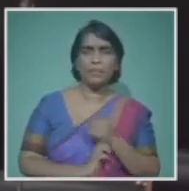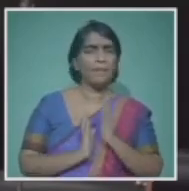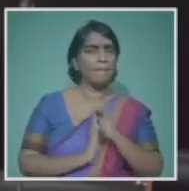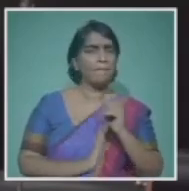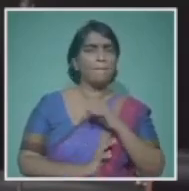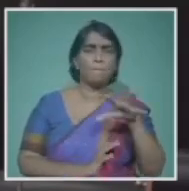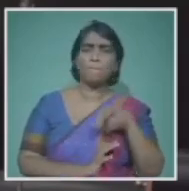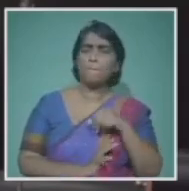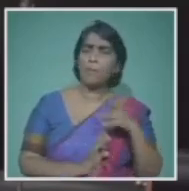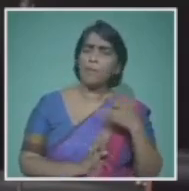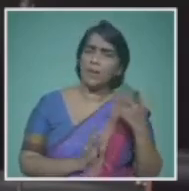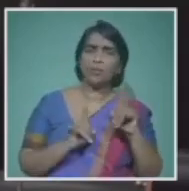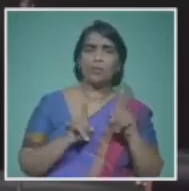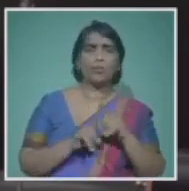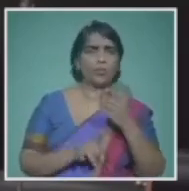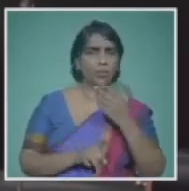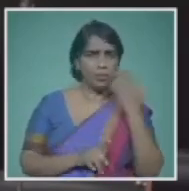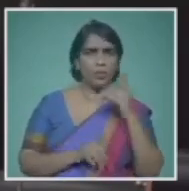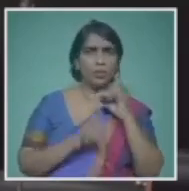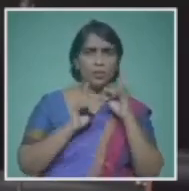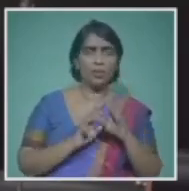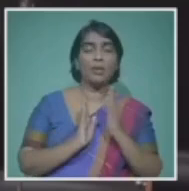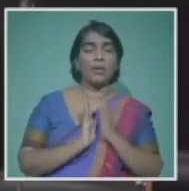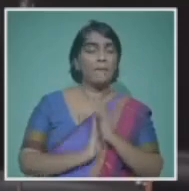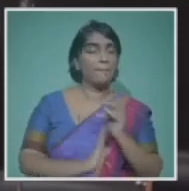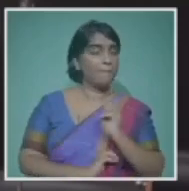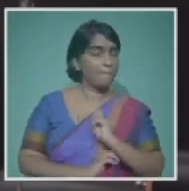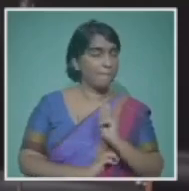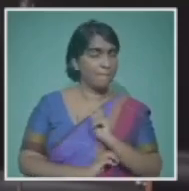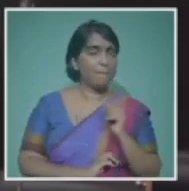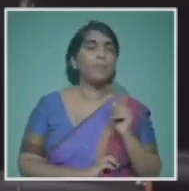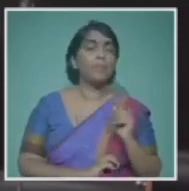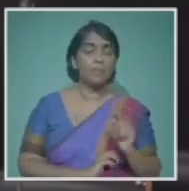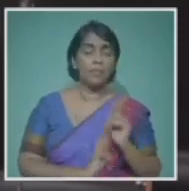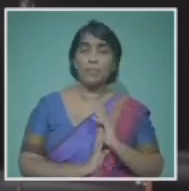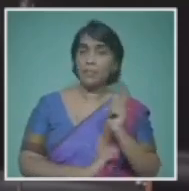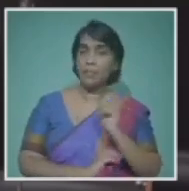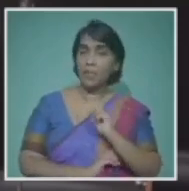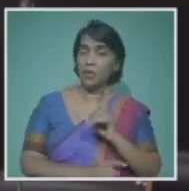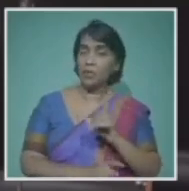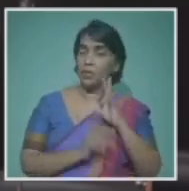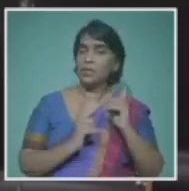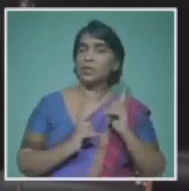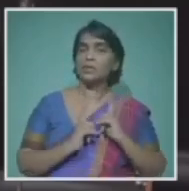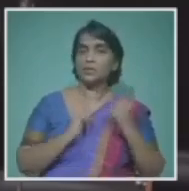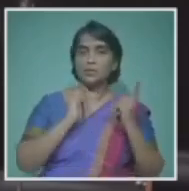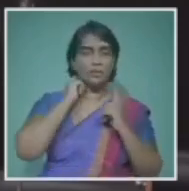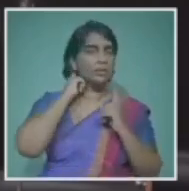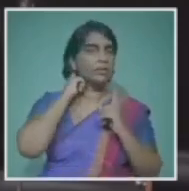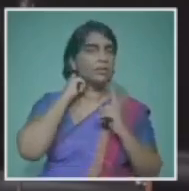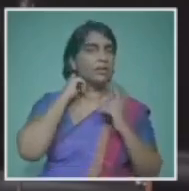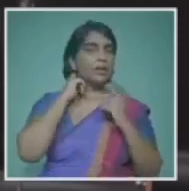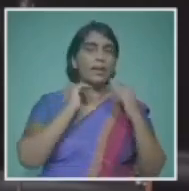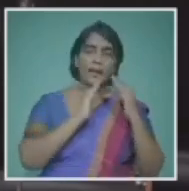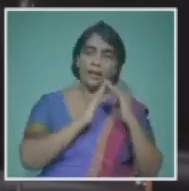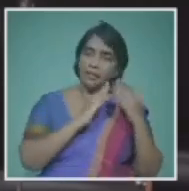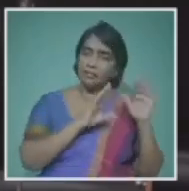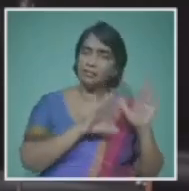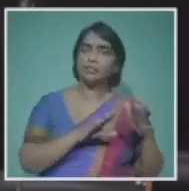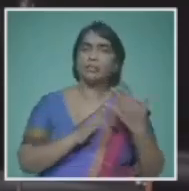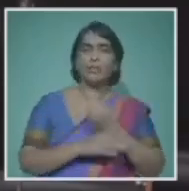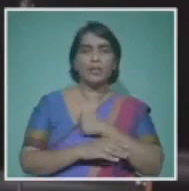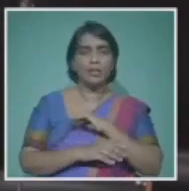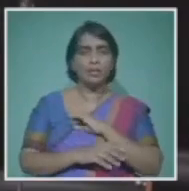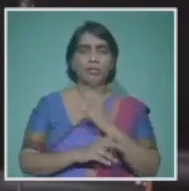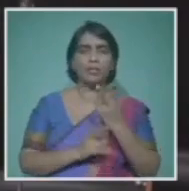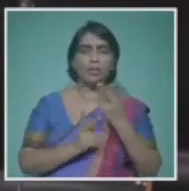ධර්මය පිළිපදින්න නැතුව ඉන්න පුළුවන්. ඒ නිසා ධර්මය, අපි ධර්මයෙන් තමයි ජීවත් වෙන්න ඕනේ, ගිහි වුණත් පැවිදි වුණත්. ඉතින් මෙතන